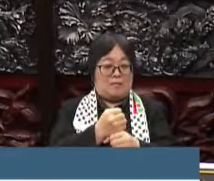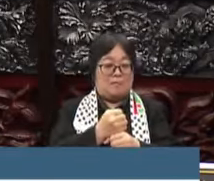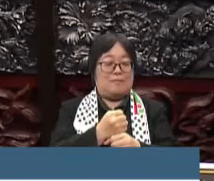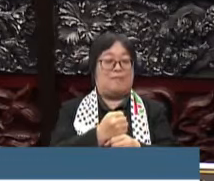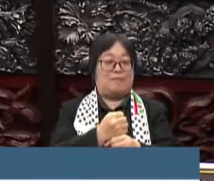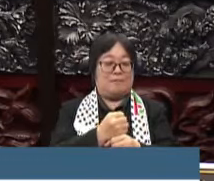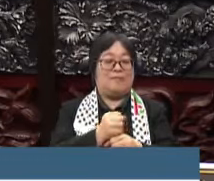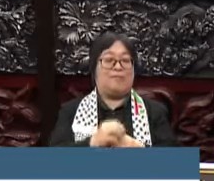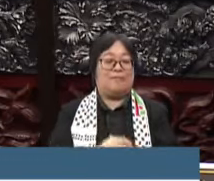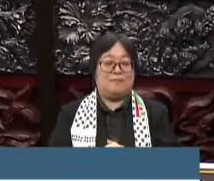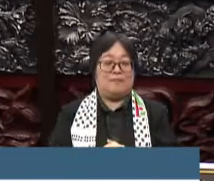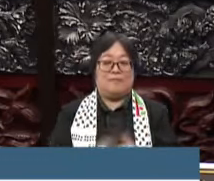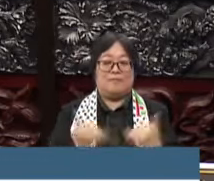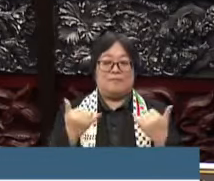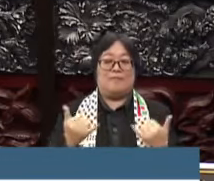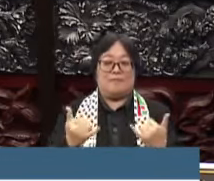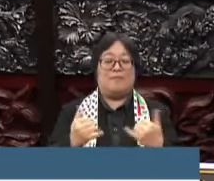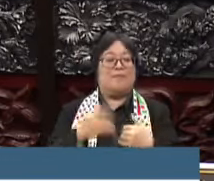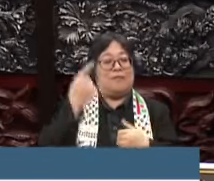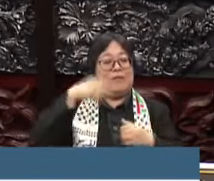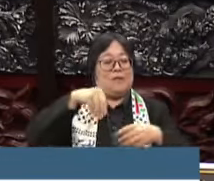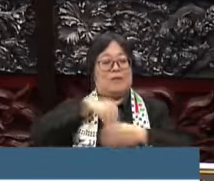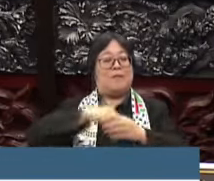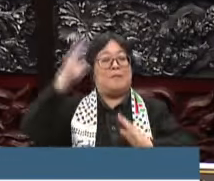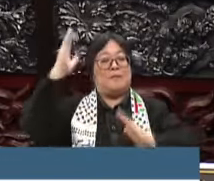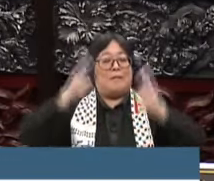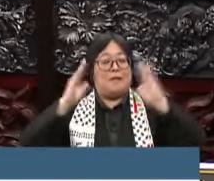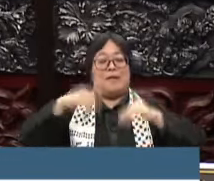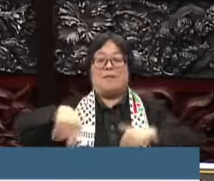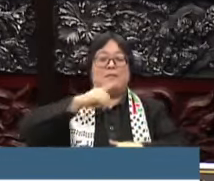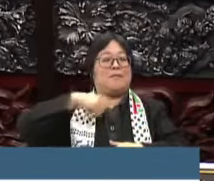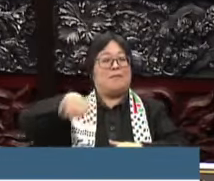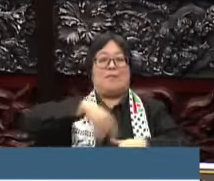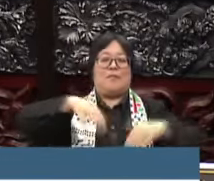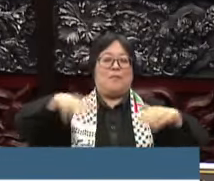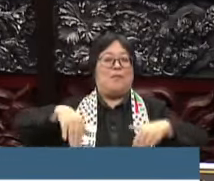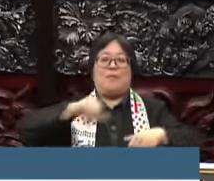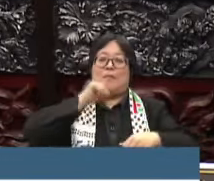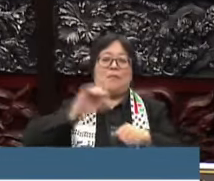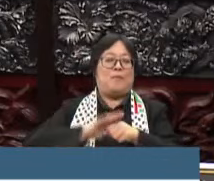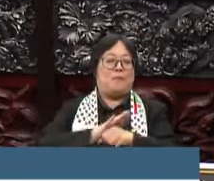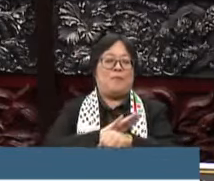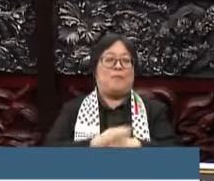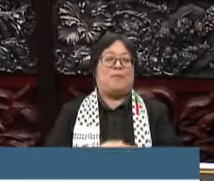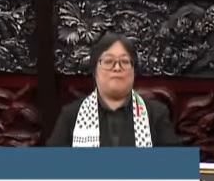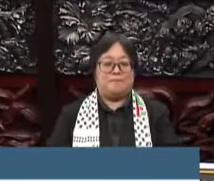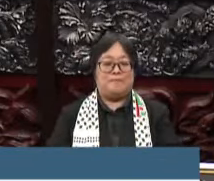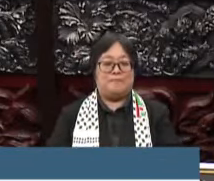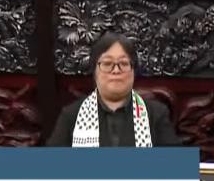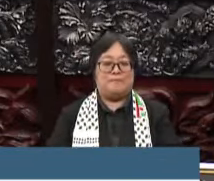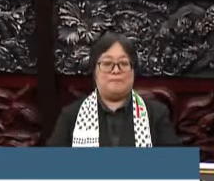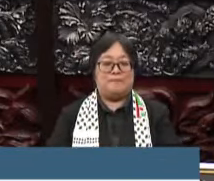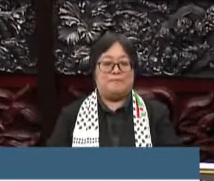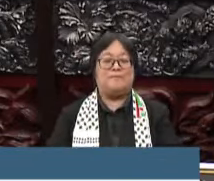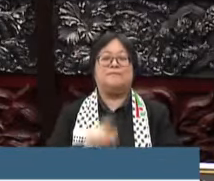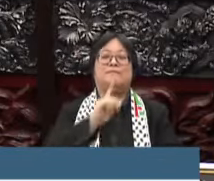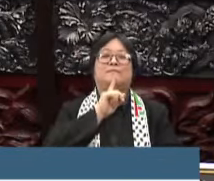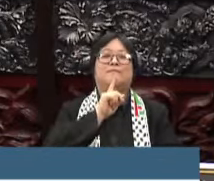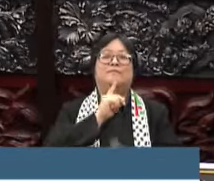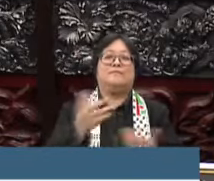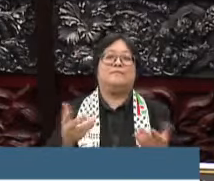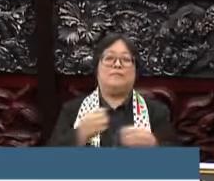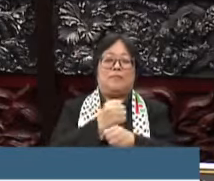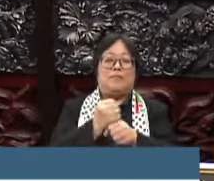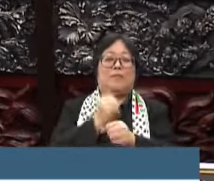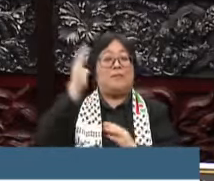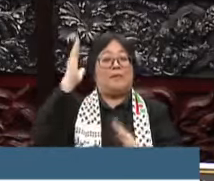dan setakat inilah pasaran tempatan pun belum lagi mencukupi soal memang